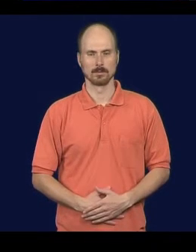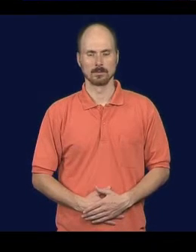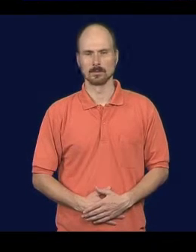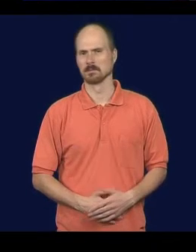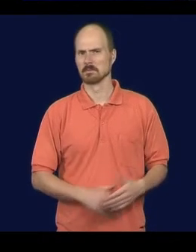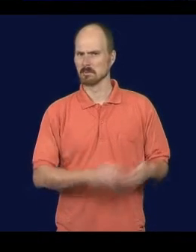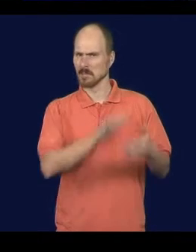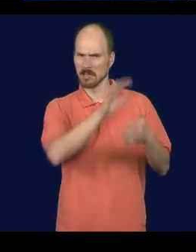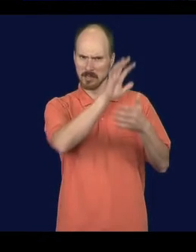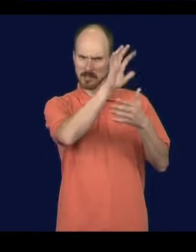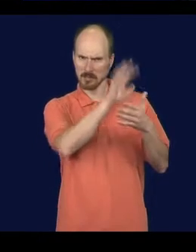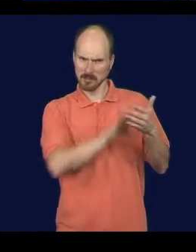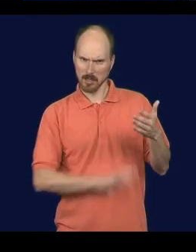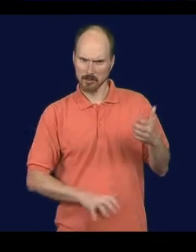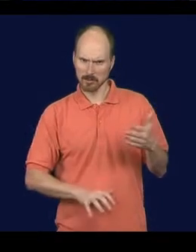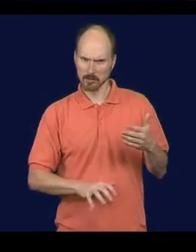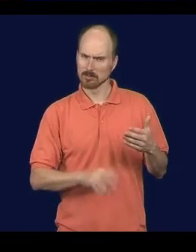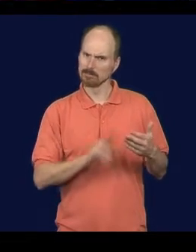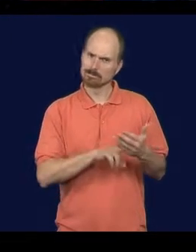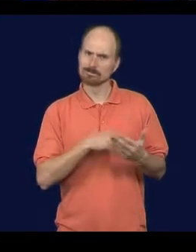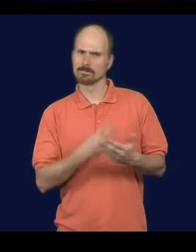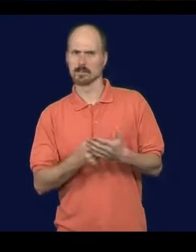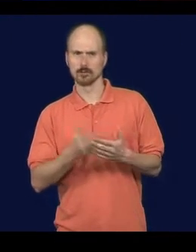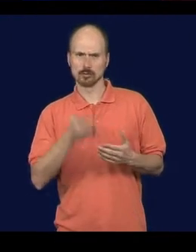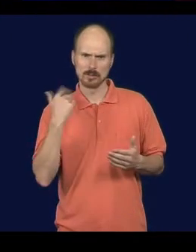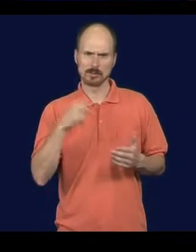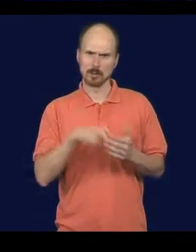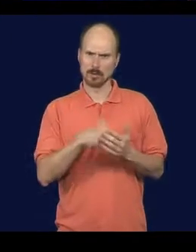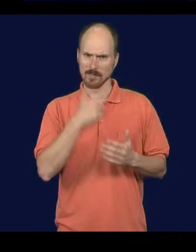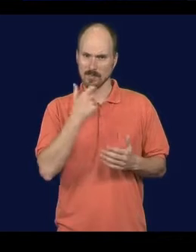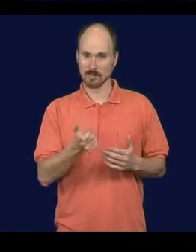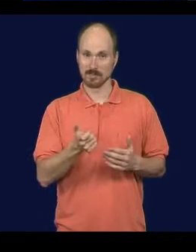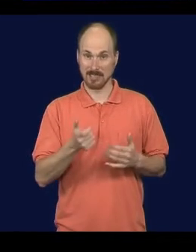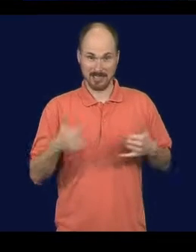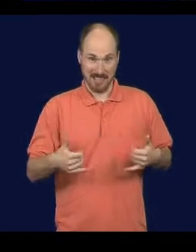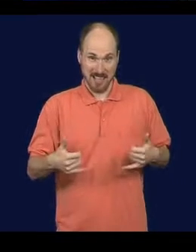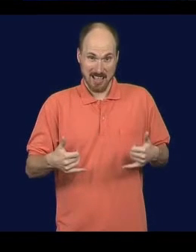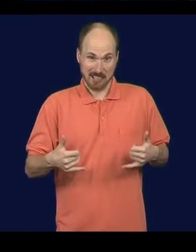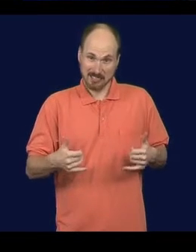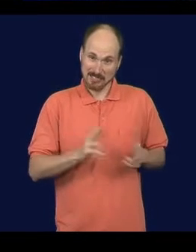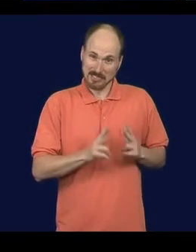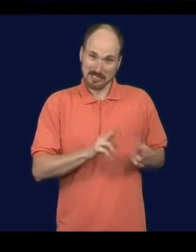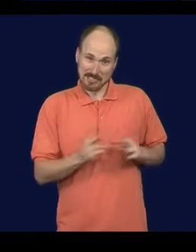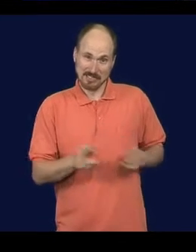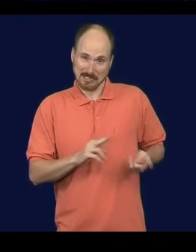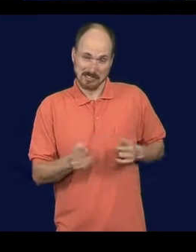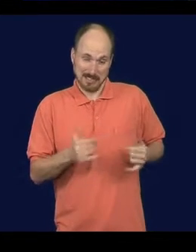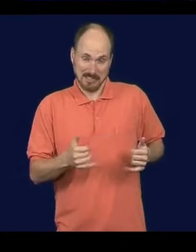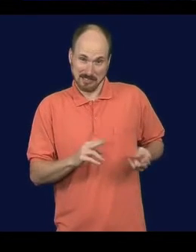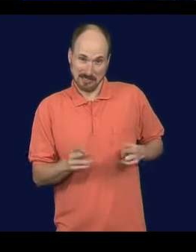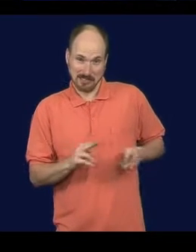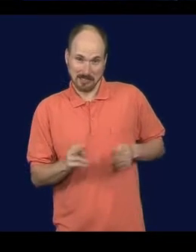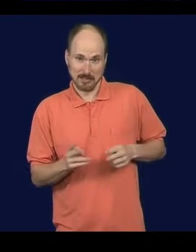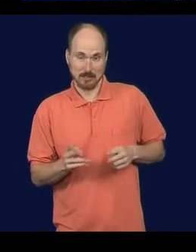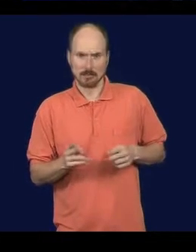snívat ještě násobně rychleji, takže řekne okamžitě, že je nějaká hrozba.